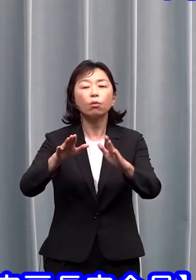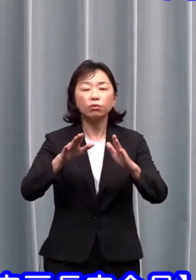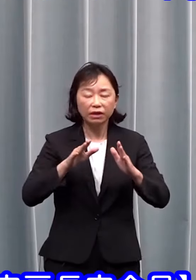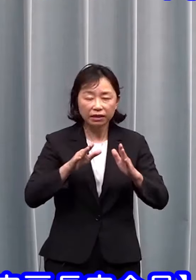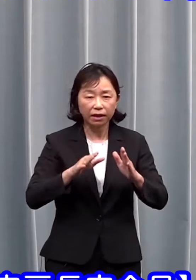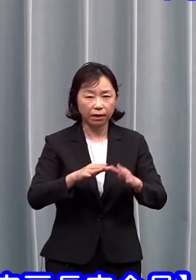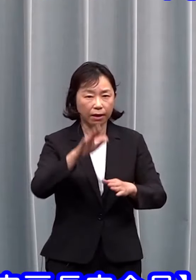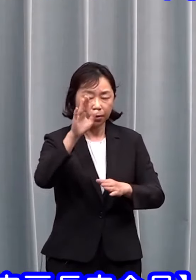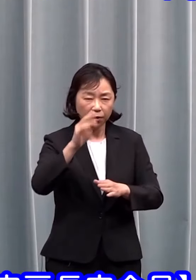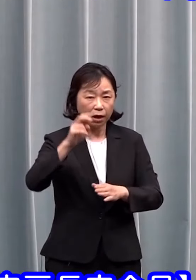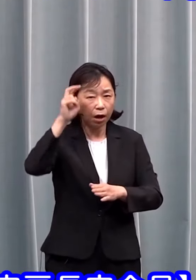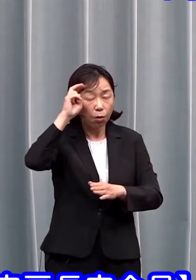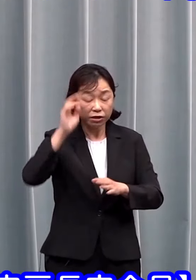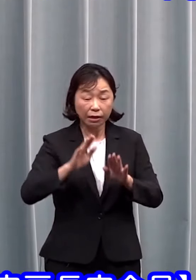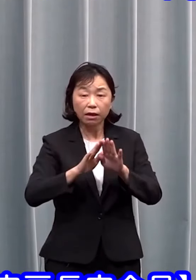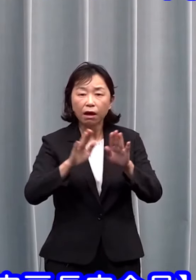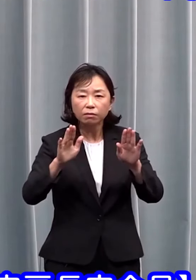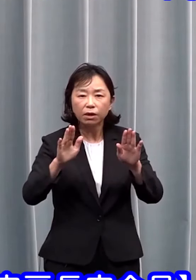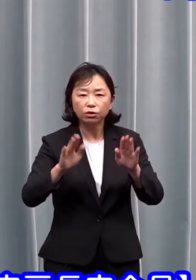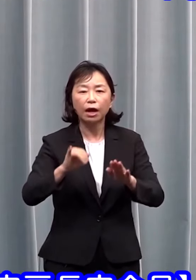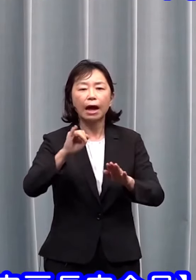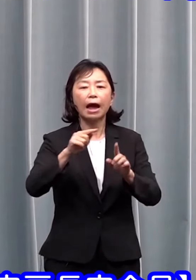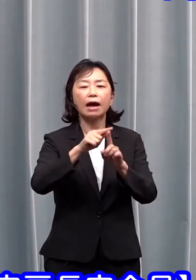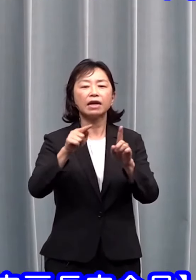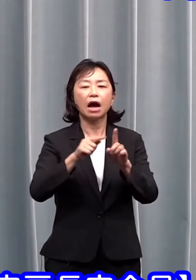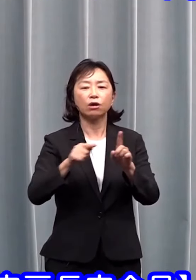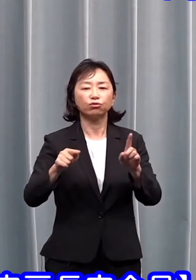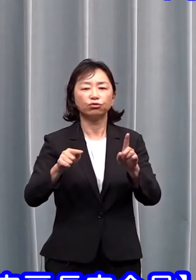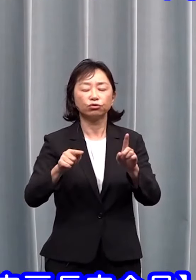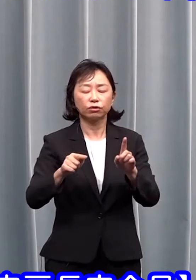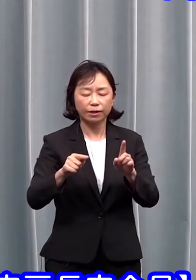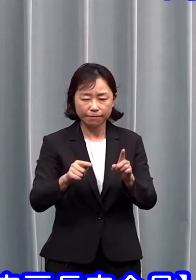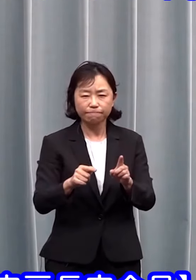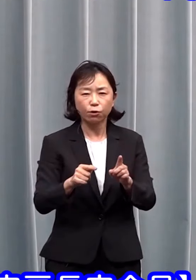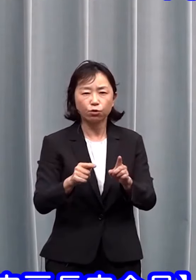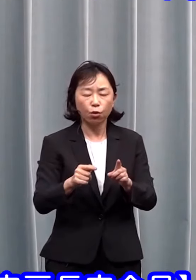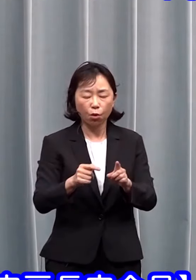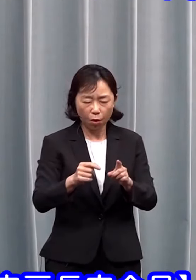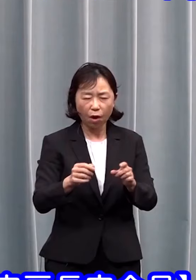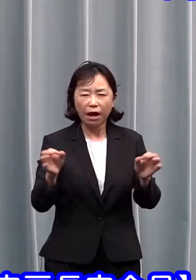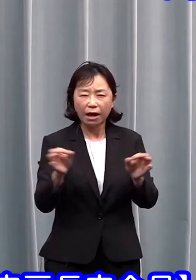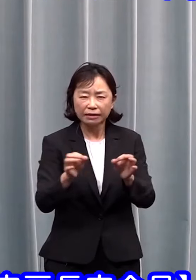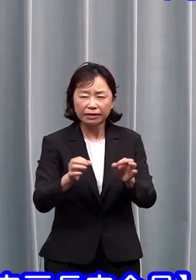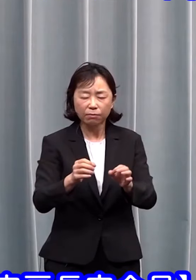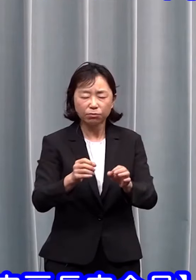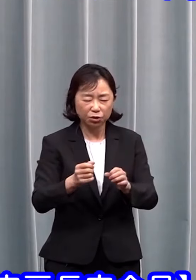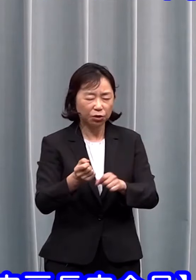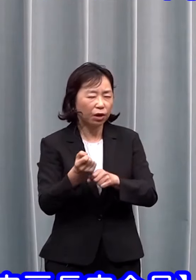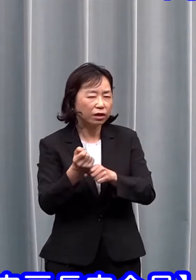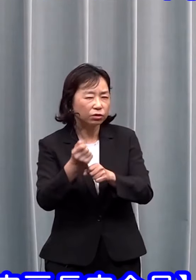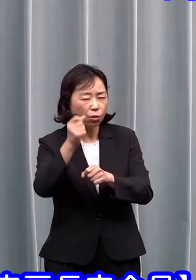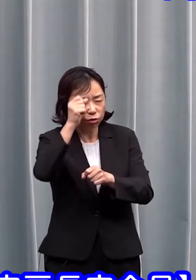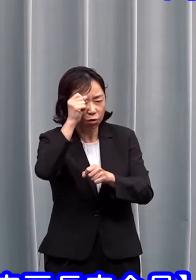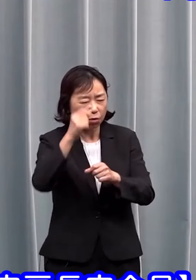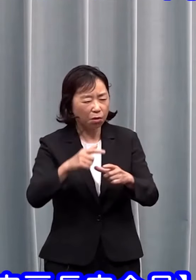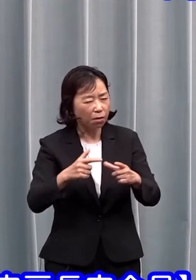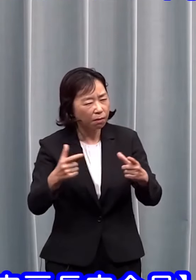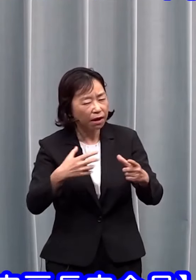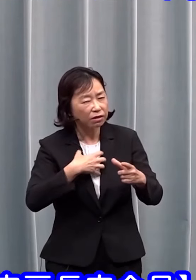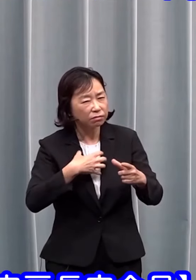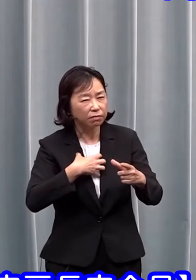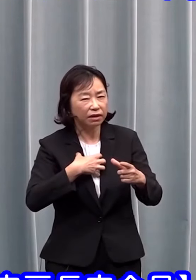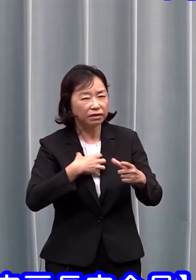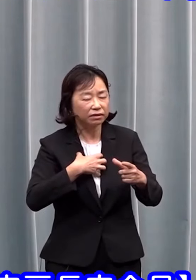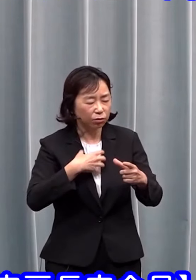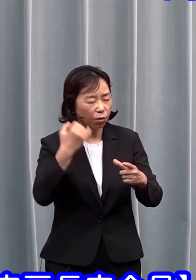から大阪でやろうとしている IR、カジノによる依存症、多くの被害者が出るのではないかという懸念の声が出てますが、この点についてはいか